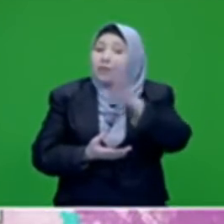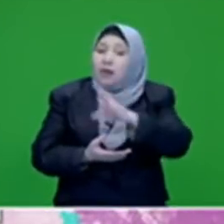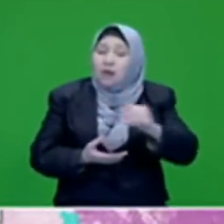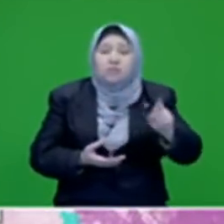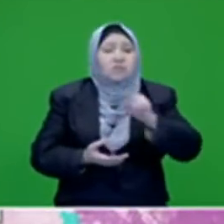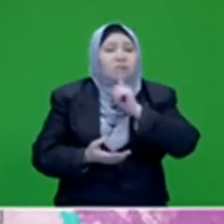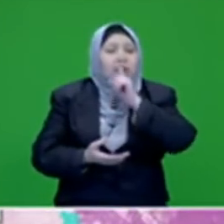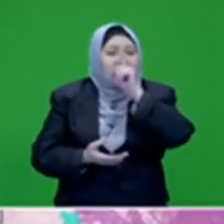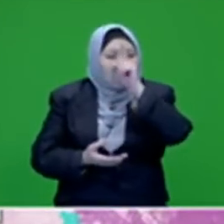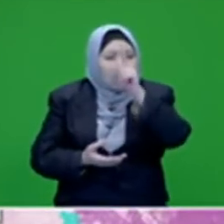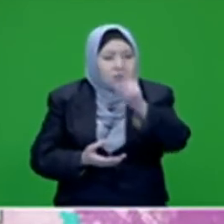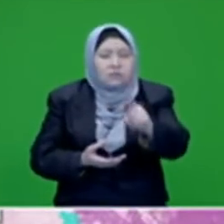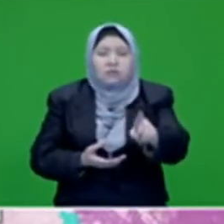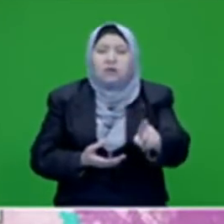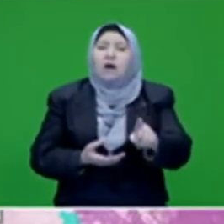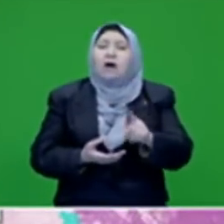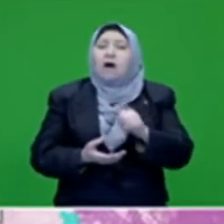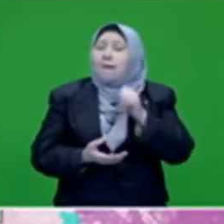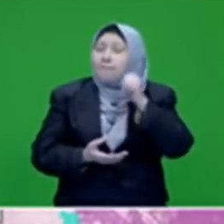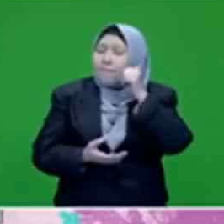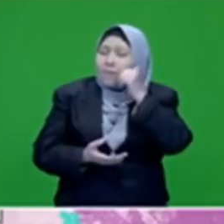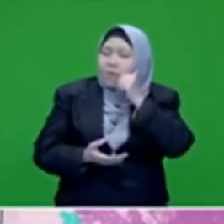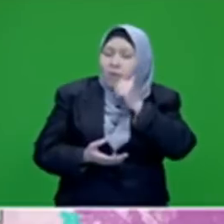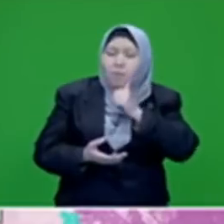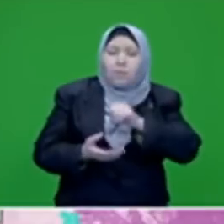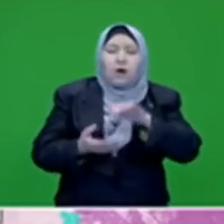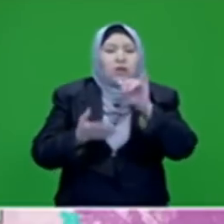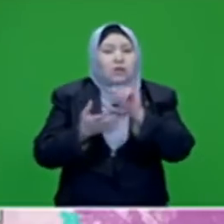ولقد همت به